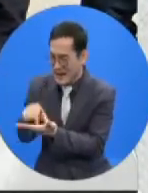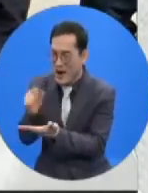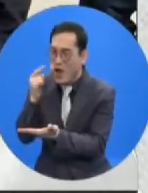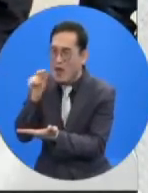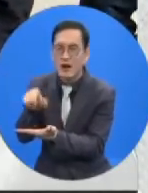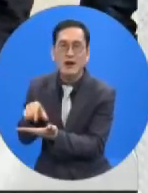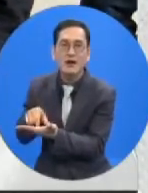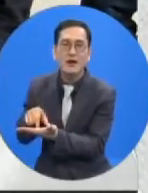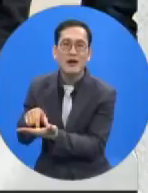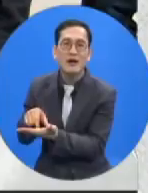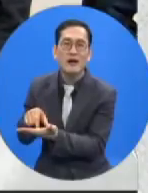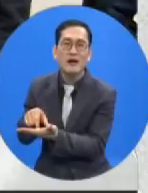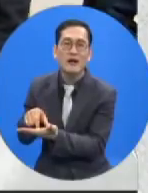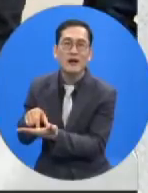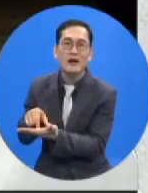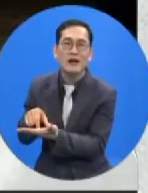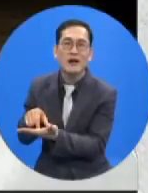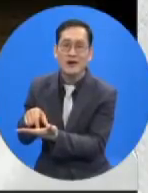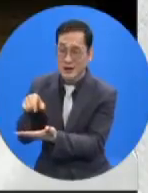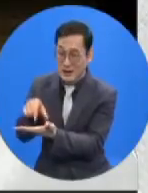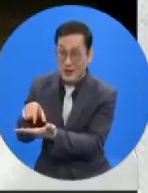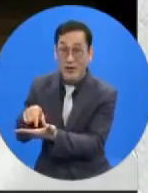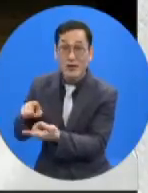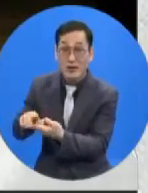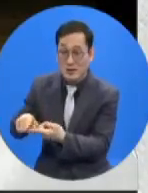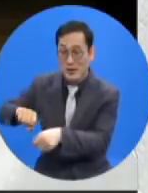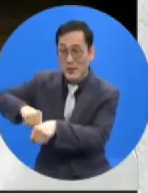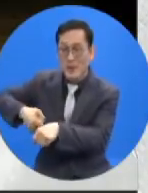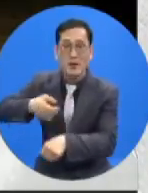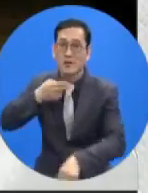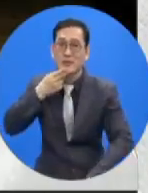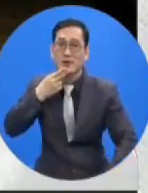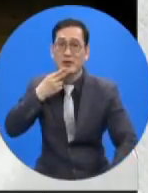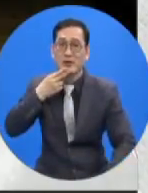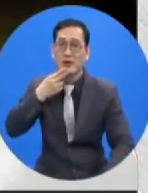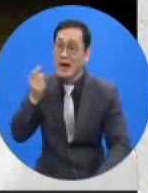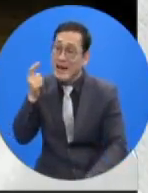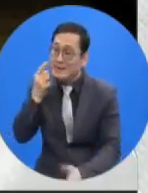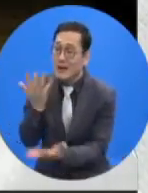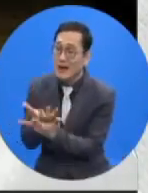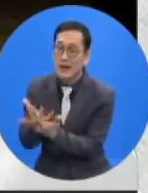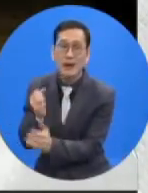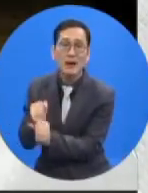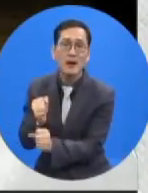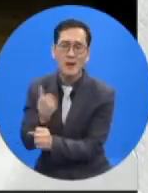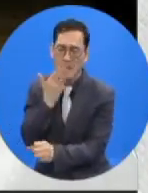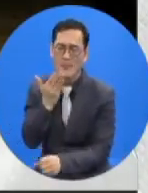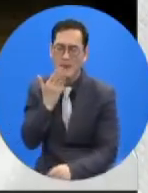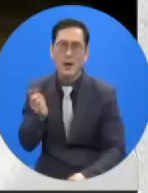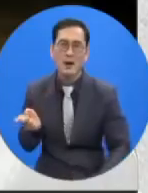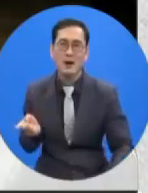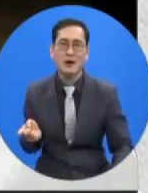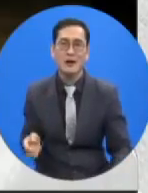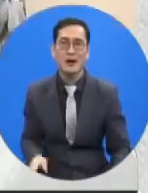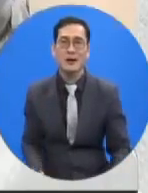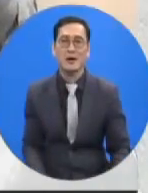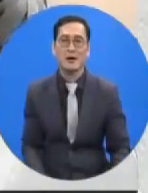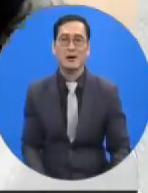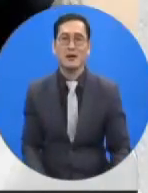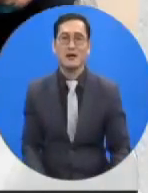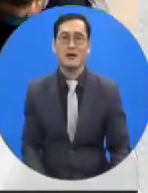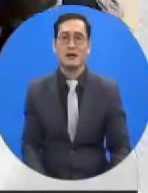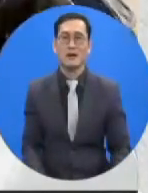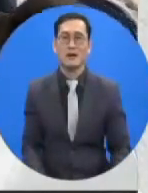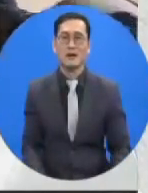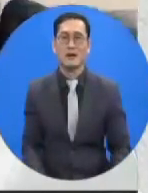위조는 그 자체로 처벌받질 않아요. 왜냐하면 문서를 위조할 수도 있는 거죠. 뭐 제가 뭐 그 김진 앵커 이름으로 뭐